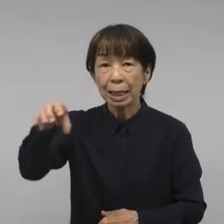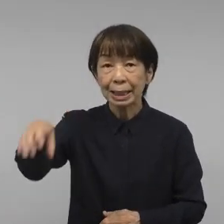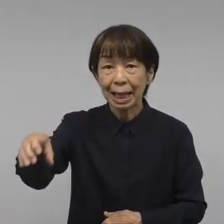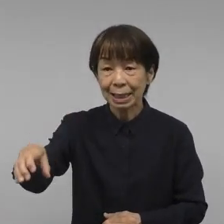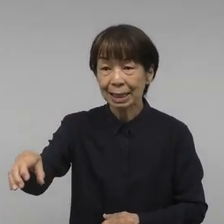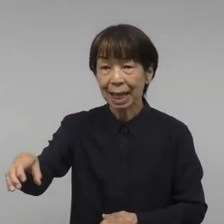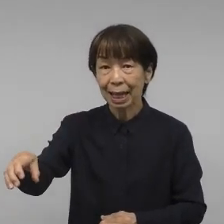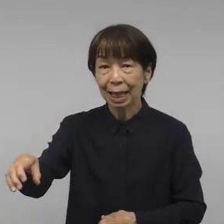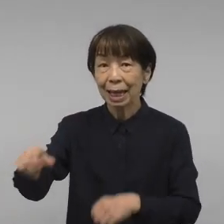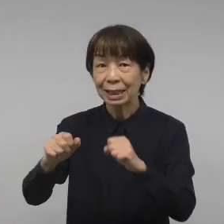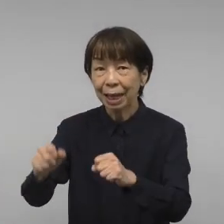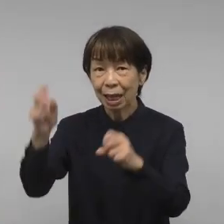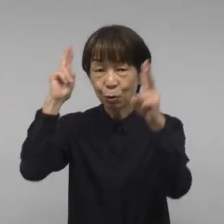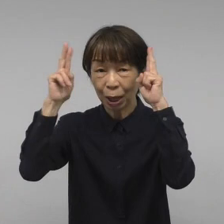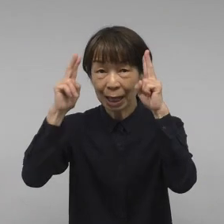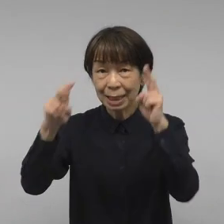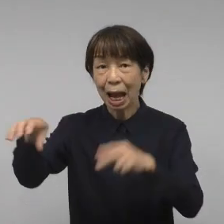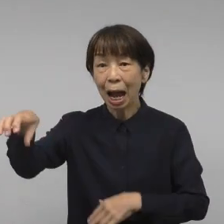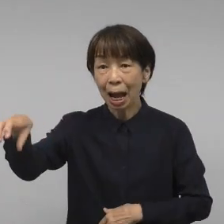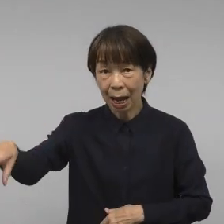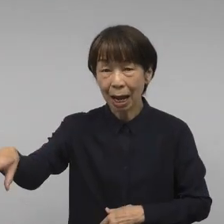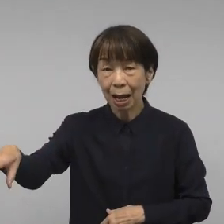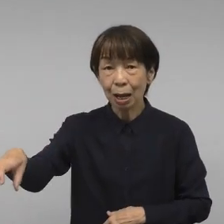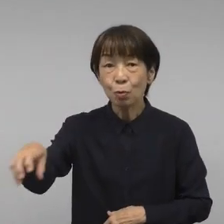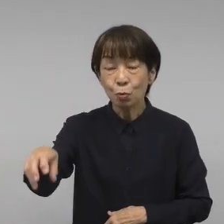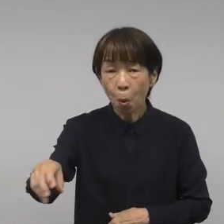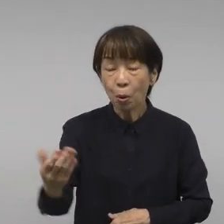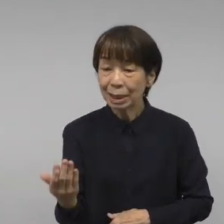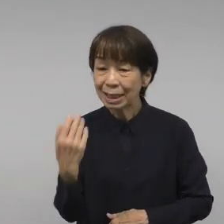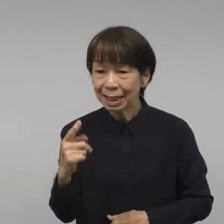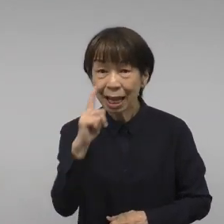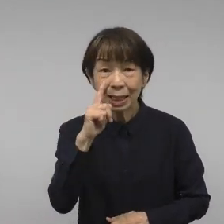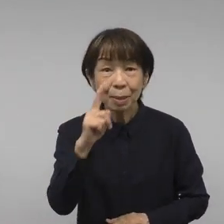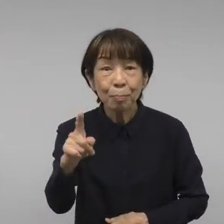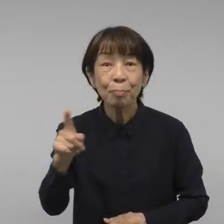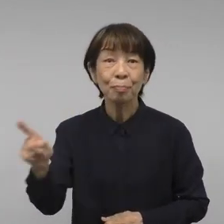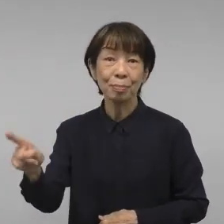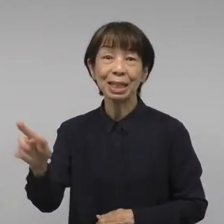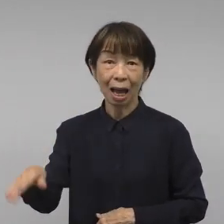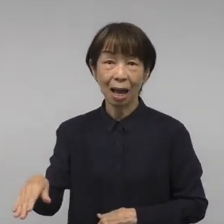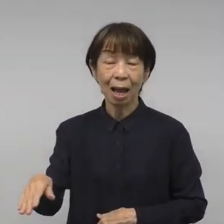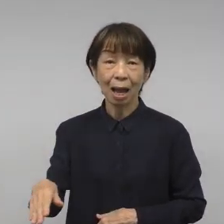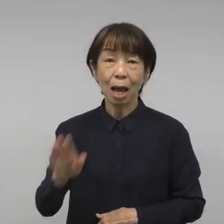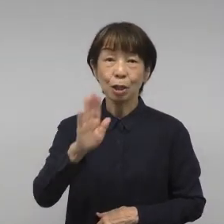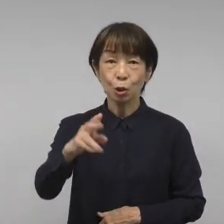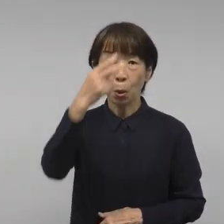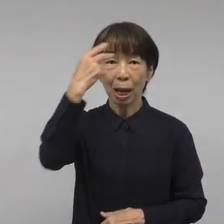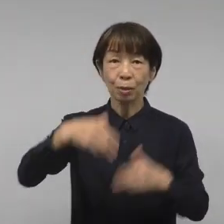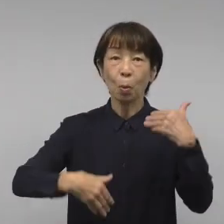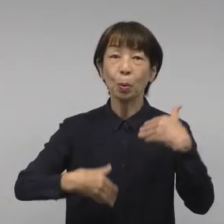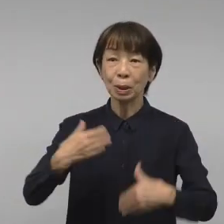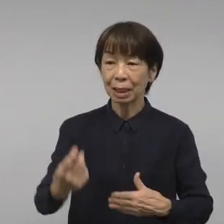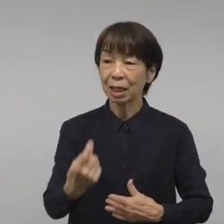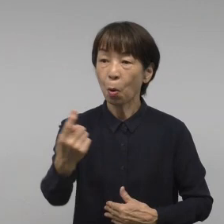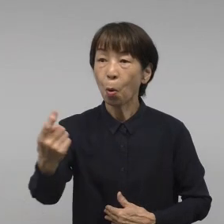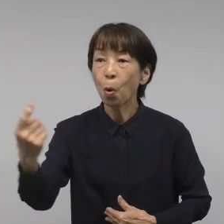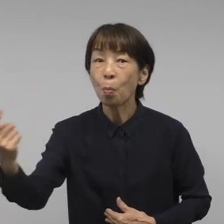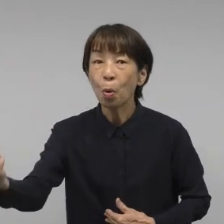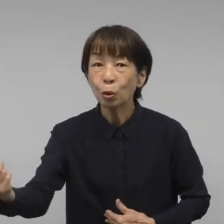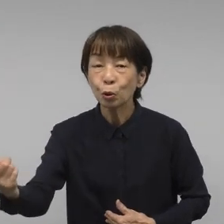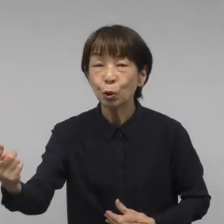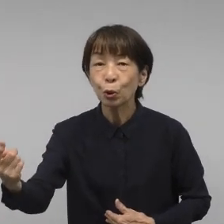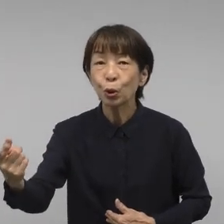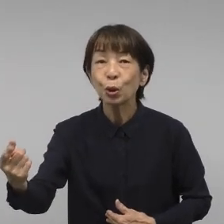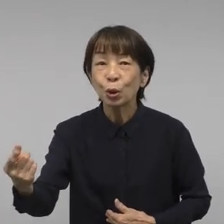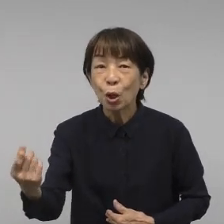頑張ってやっている会社をですね、事前に訪問させてもらって、この将来的にその高校生たちが、訪問する、まあ、